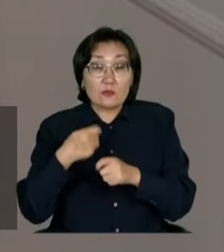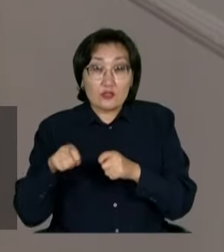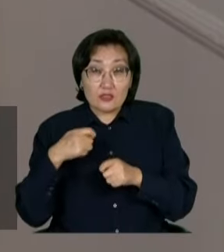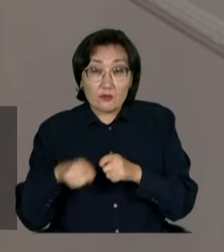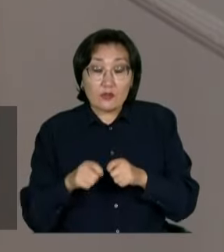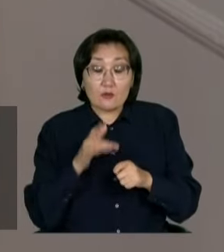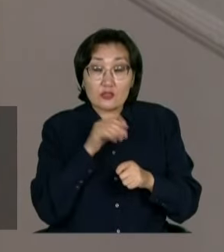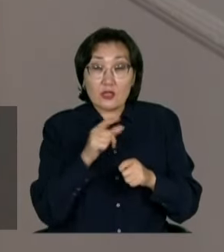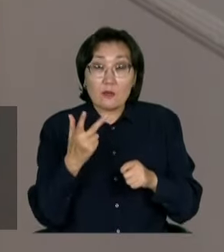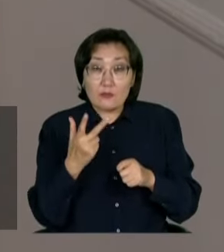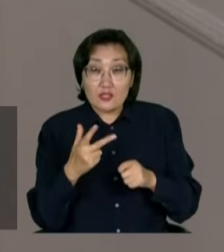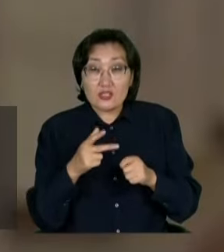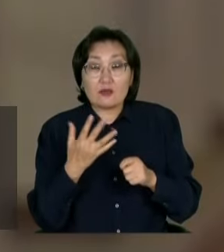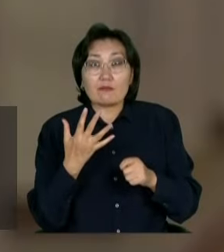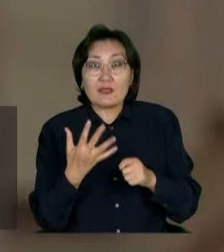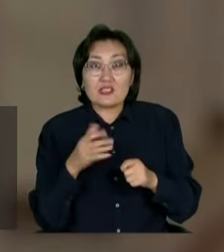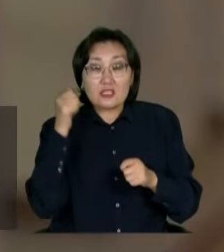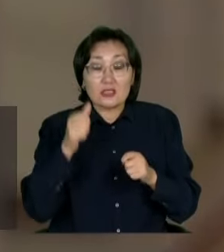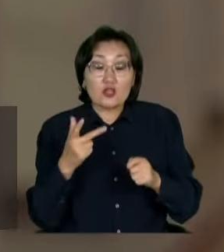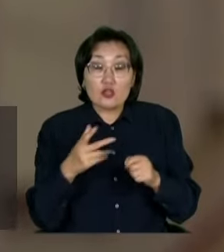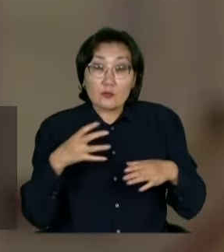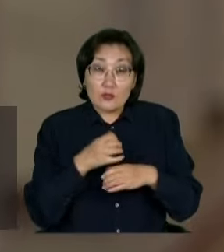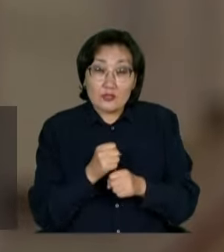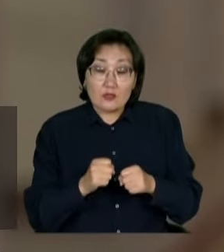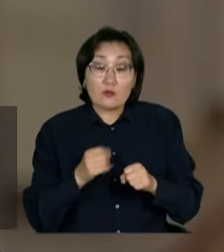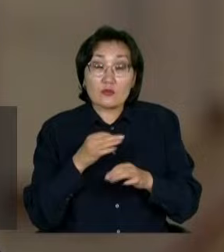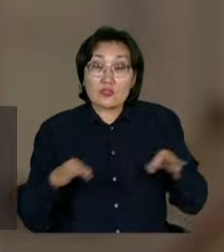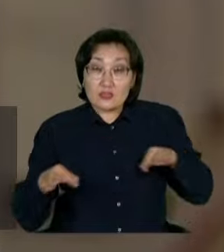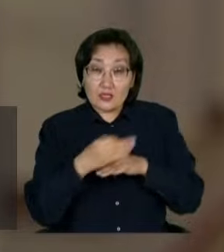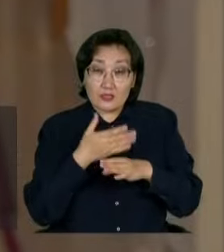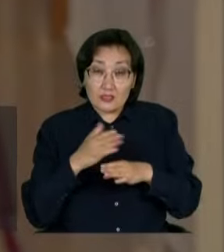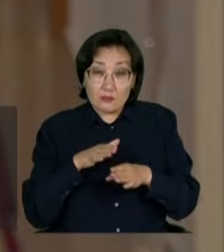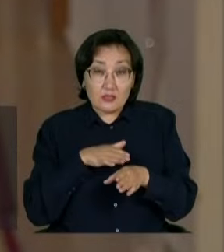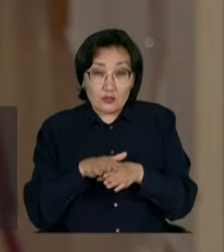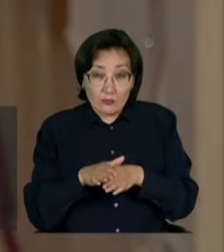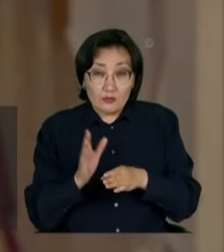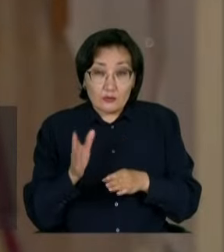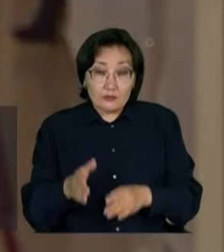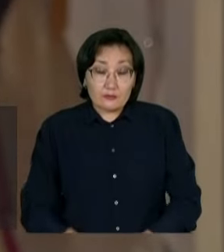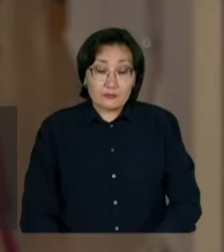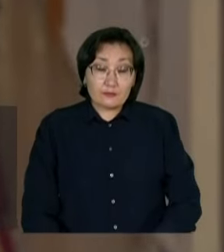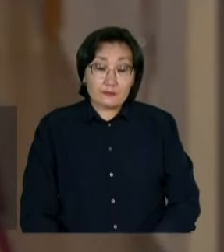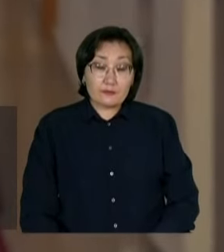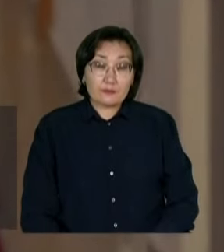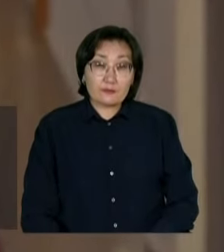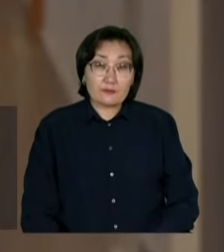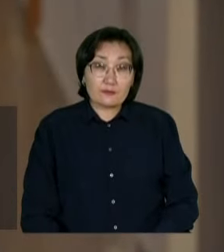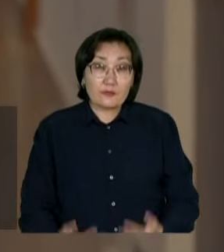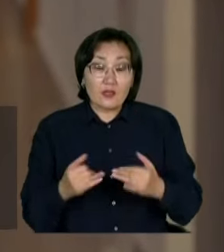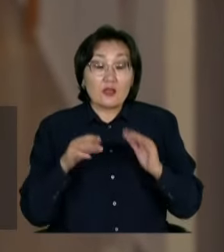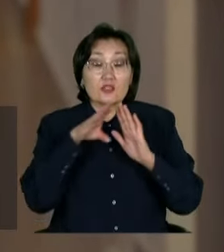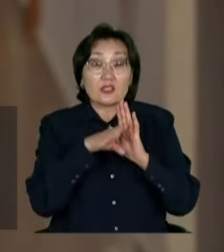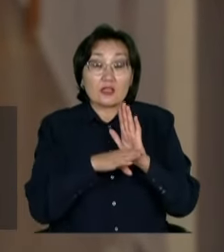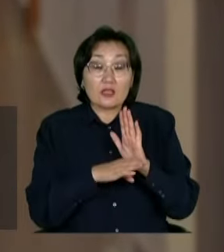5 жылдан 3 жылға дейін қысқартылды. Бастама кезең-кезеңімен іске асады. Приоритетное направление предусматривает.